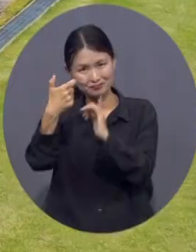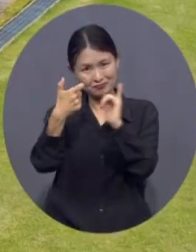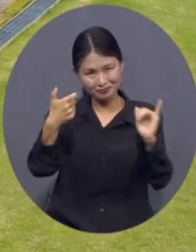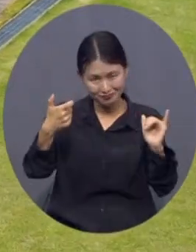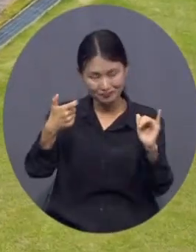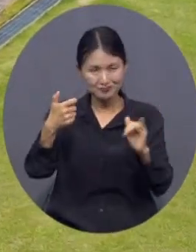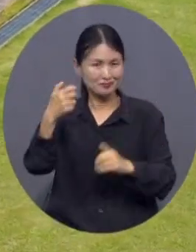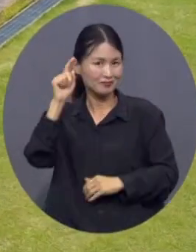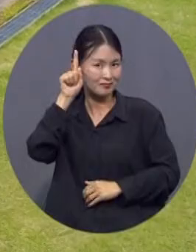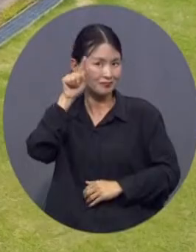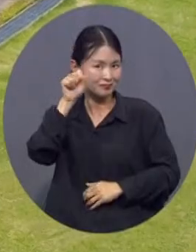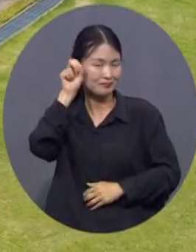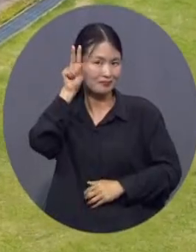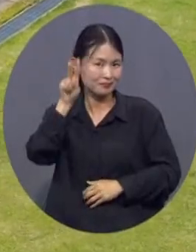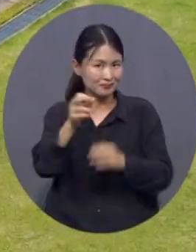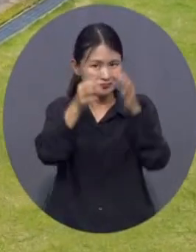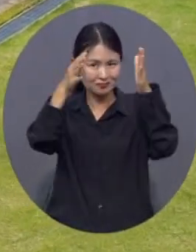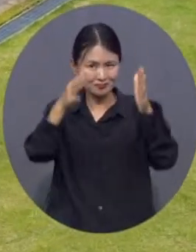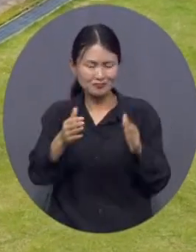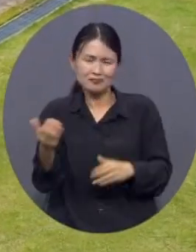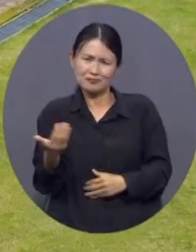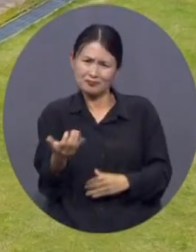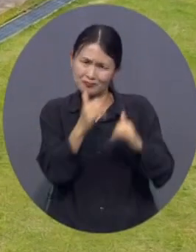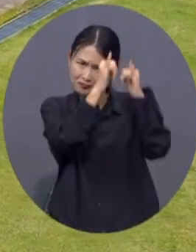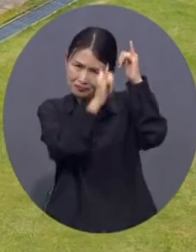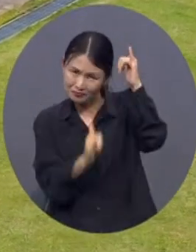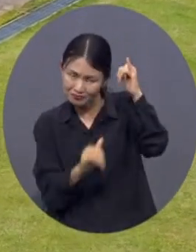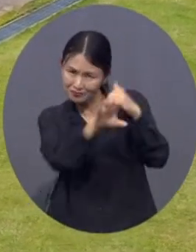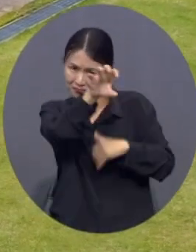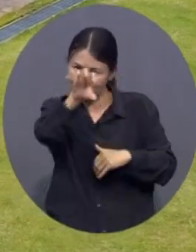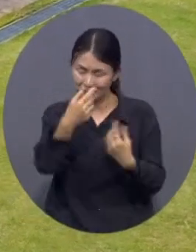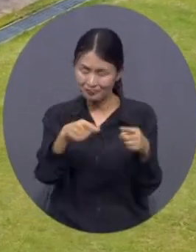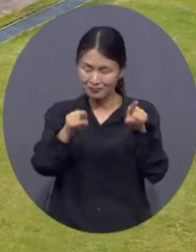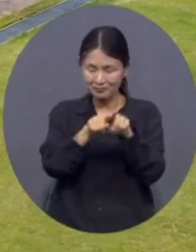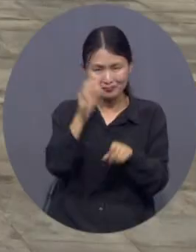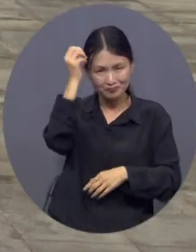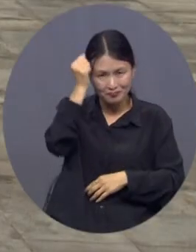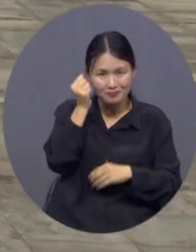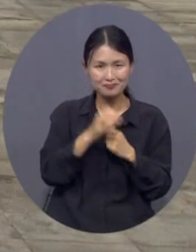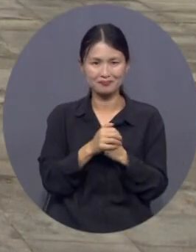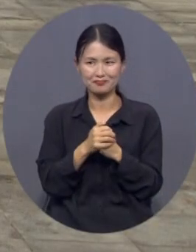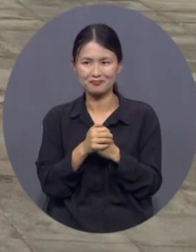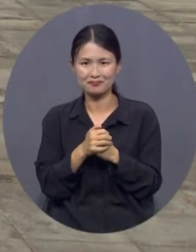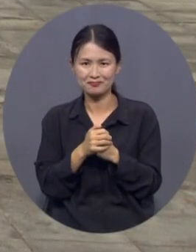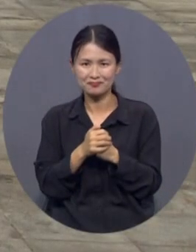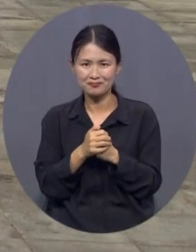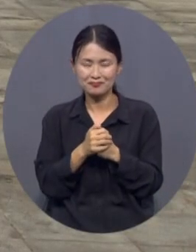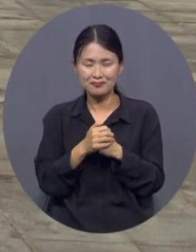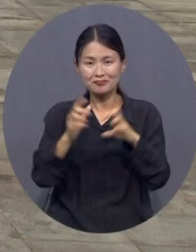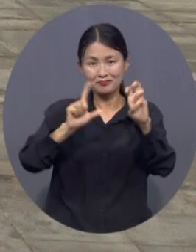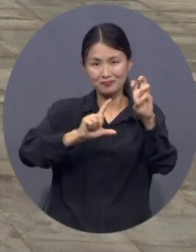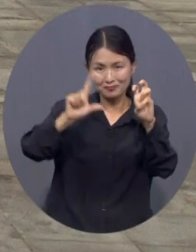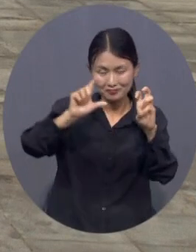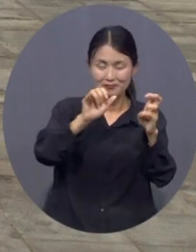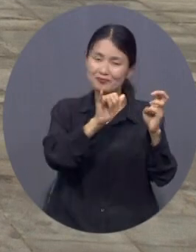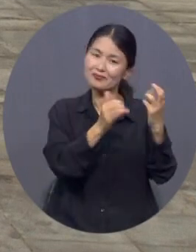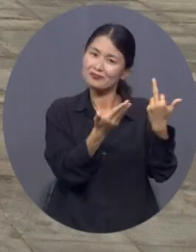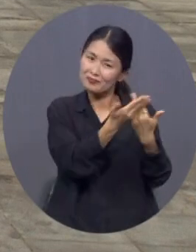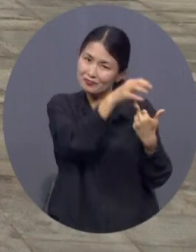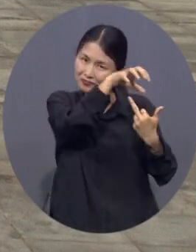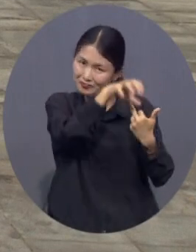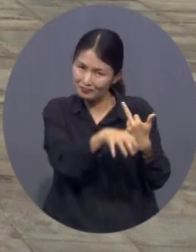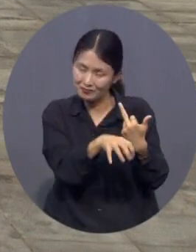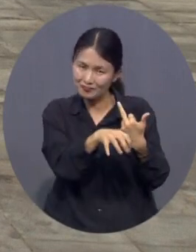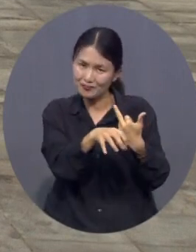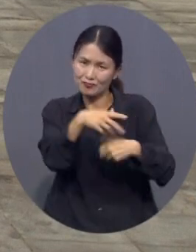4.3 유적지를 둘러보며 아픈 역사 현장을 함께 기록합니다. 오는 30일에는 제주 지역 학생들이